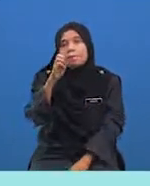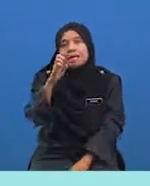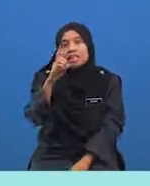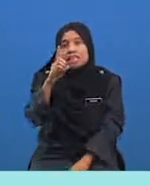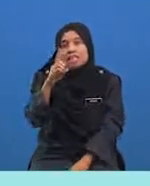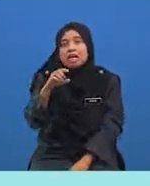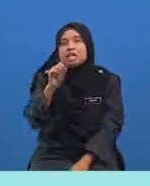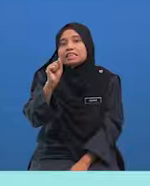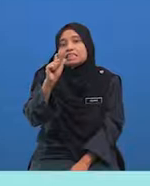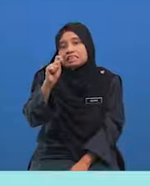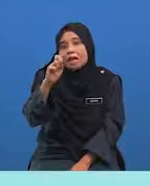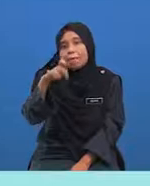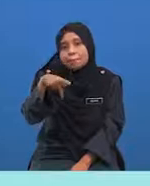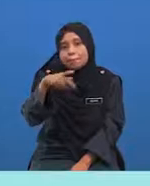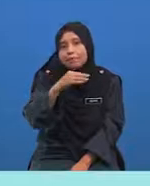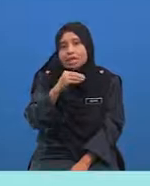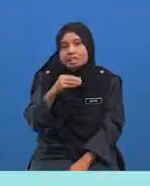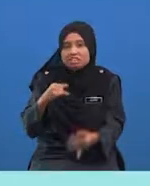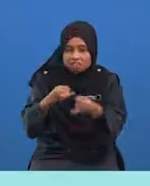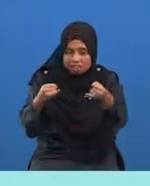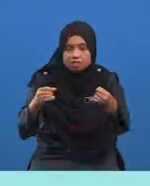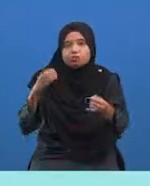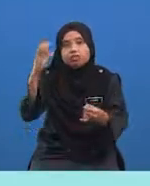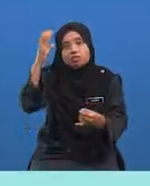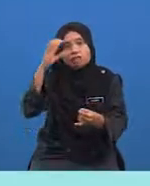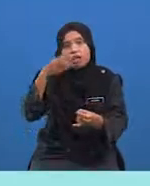steppe dan iklim jenis China.